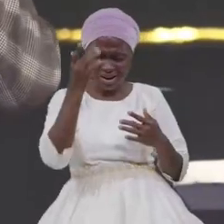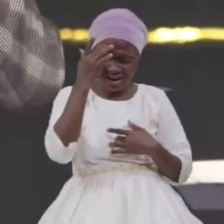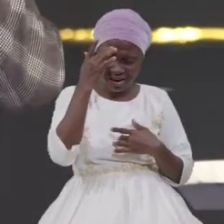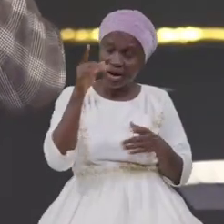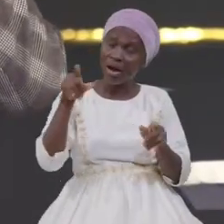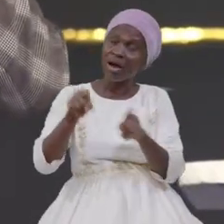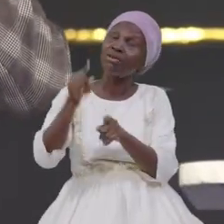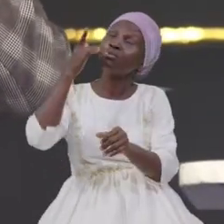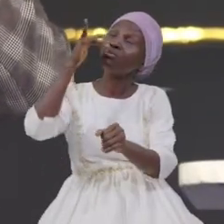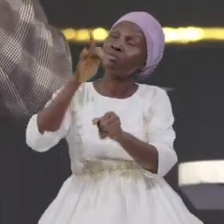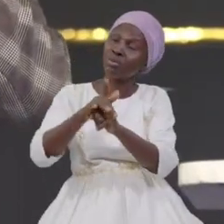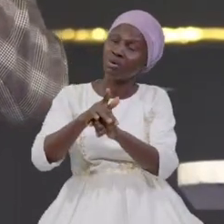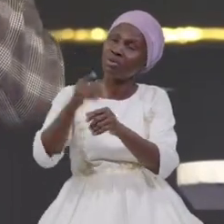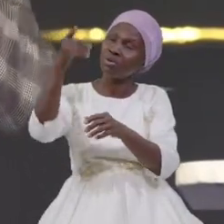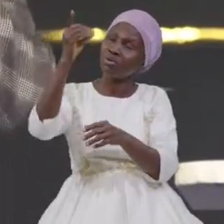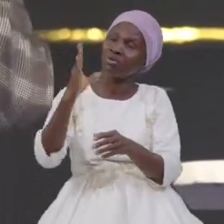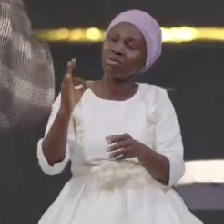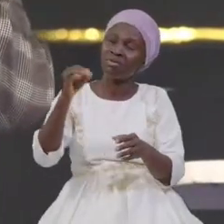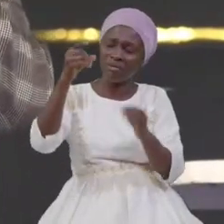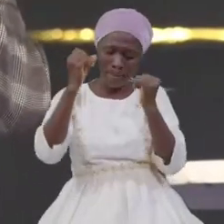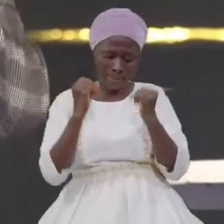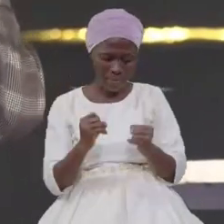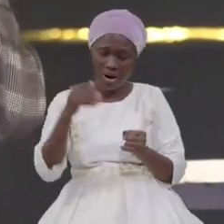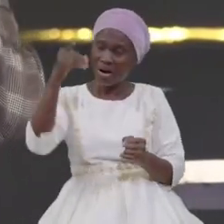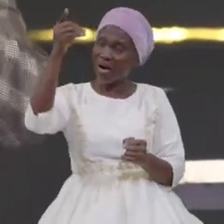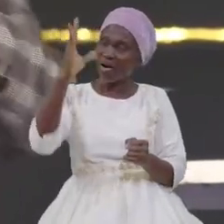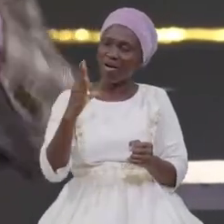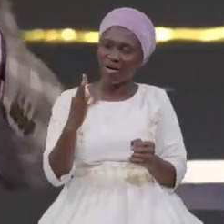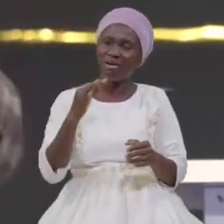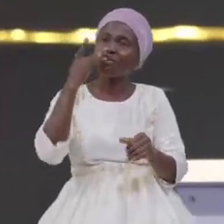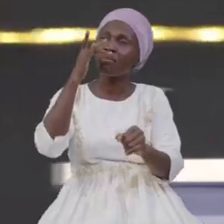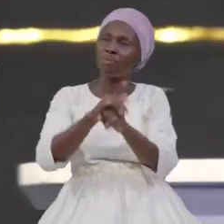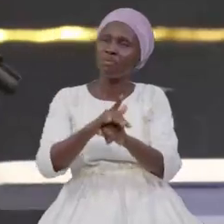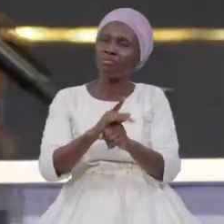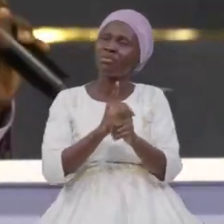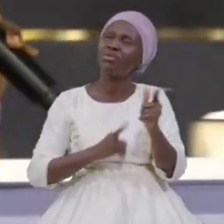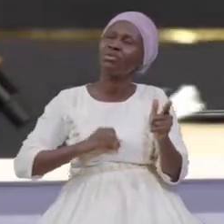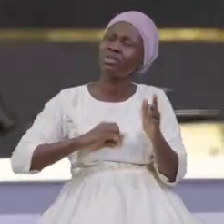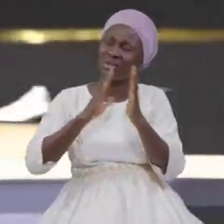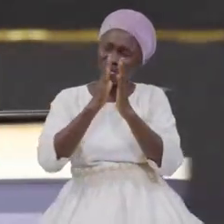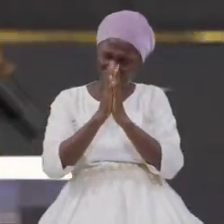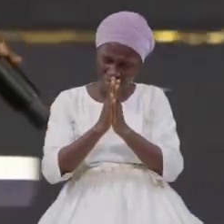tu as promis, que le Dieu de puissance, Dieu de promesse, je prie.